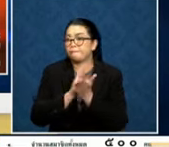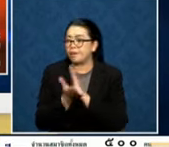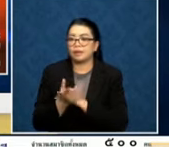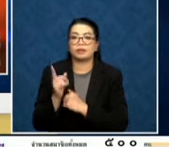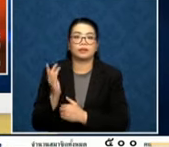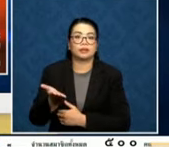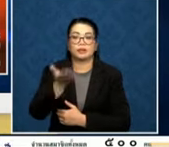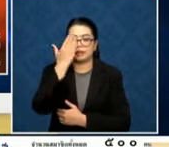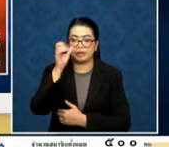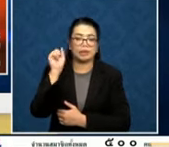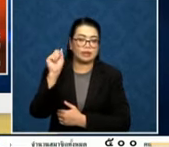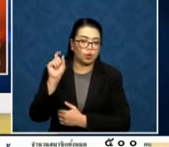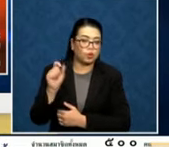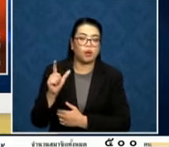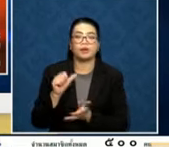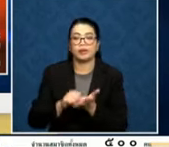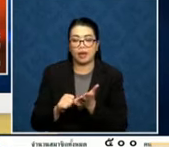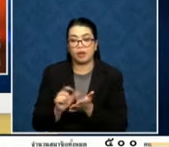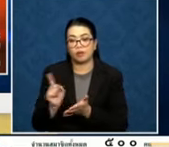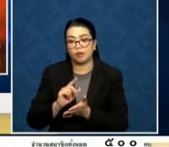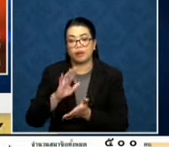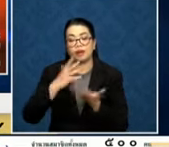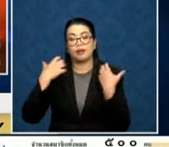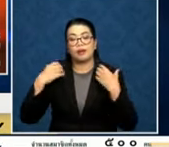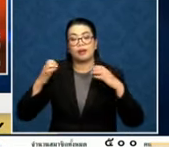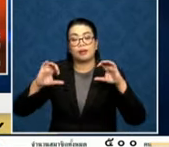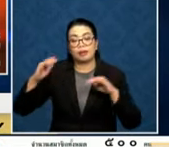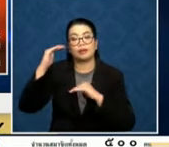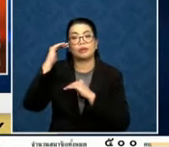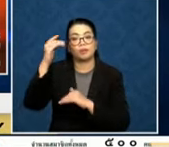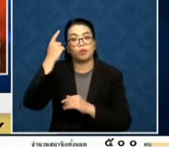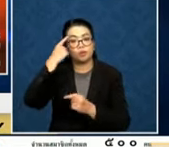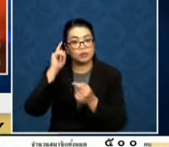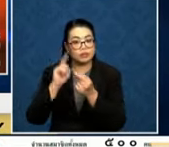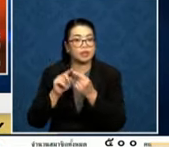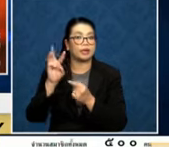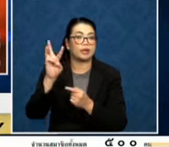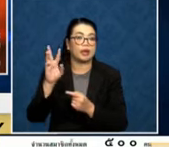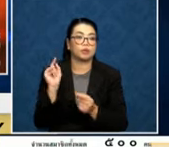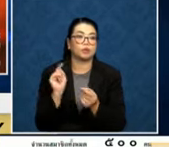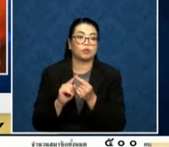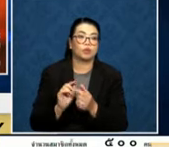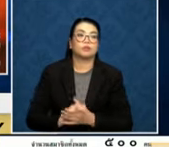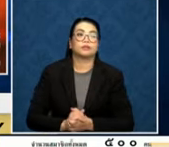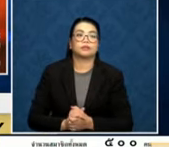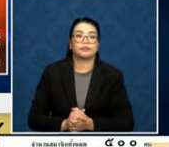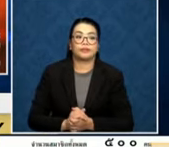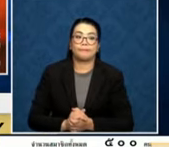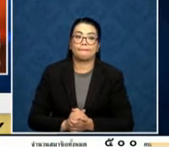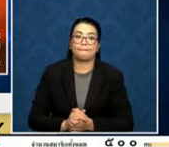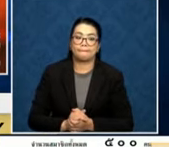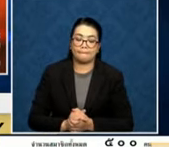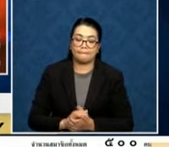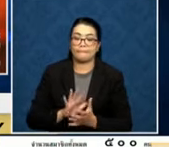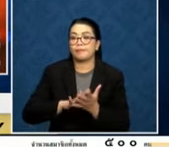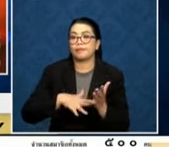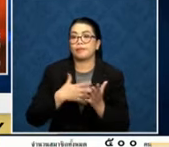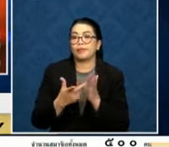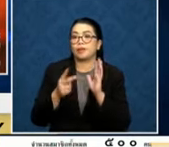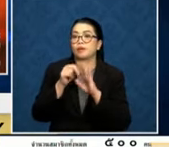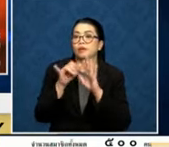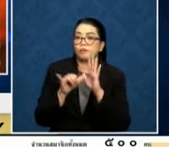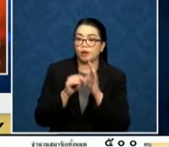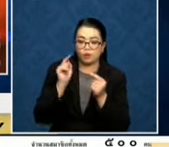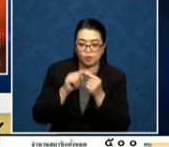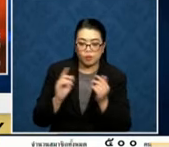ประธานรัฐบาลได้กำหนดวิสัยทัศน์ครับไนที่มีชื่อว่า xn Thailandนะครับซึ่งประกอบด้วยนโยบายที่มุ่งเน้น